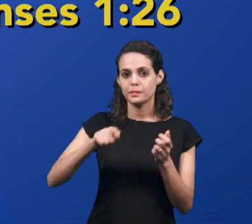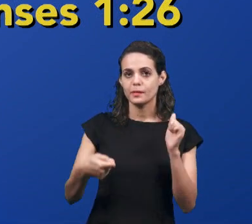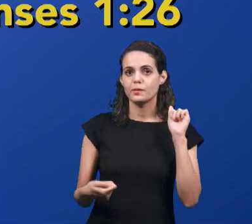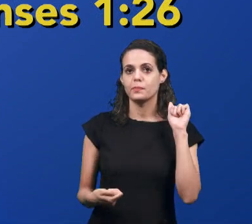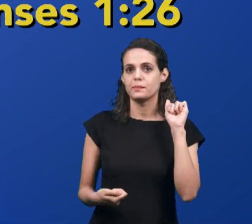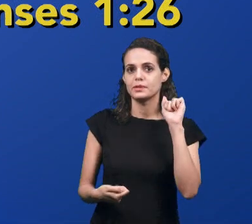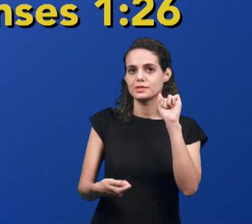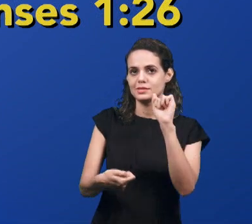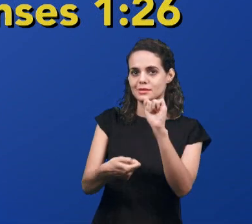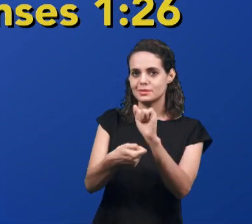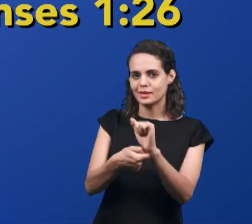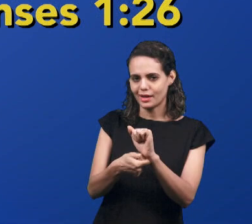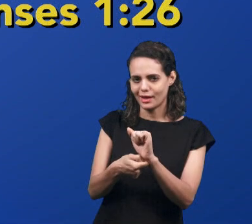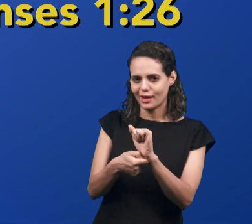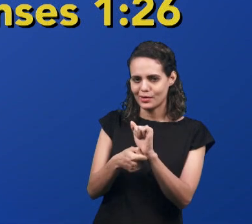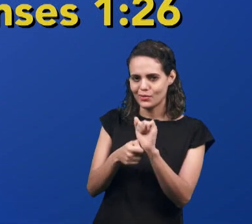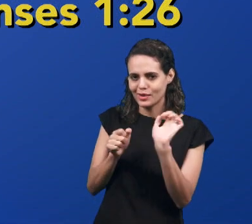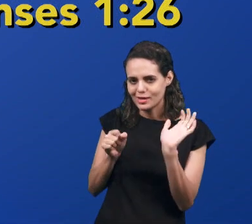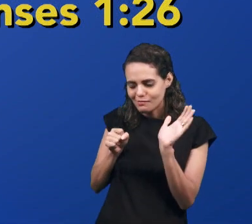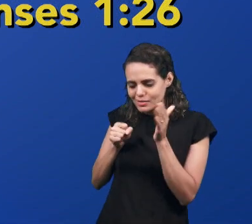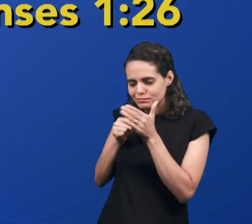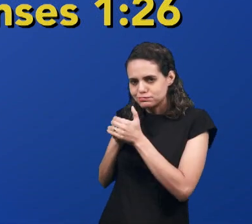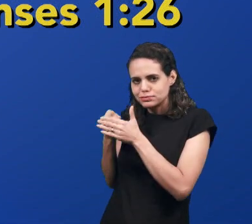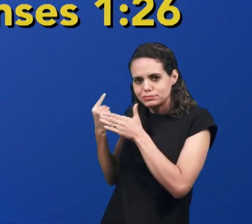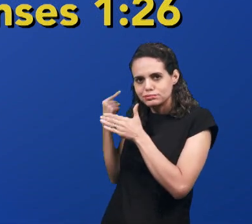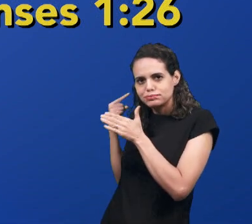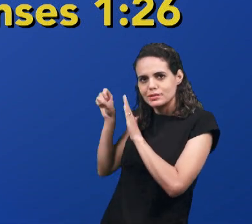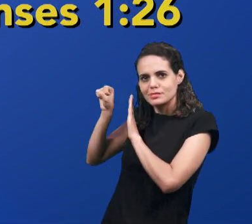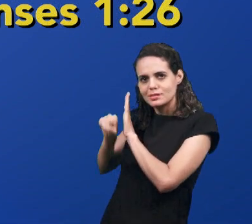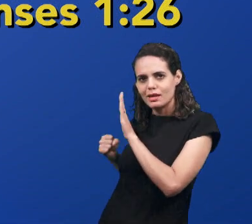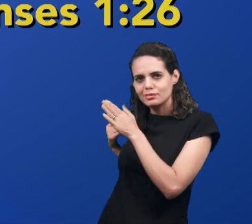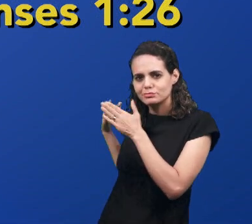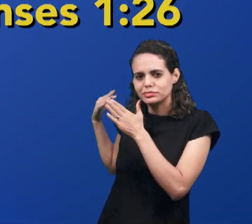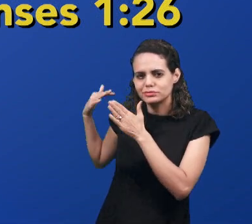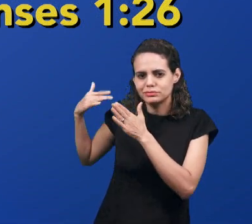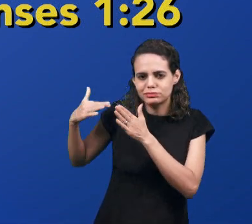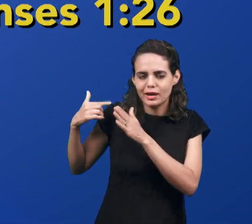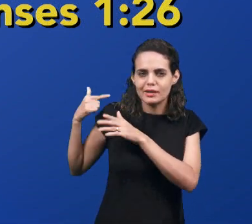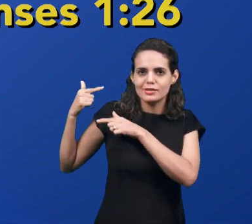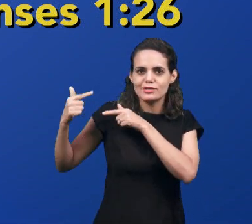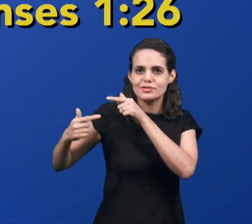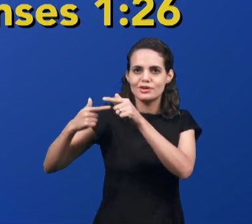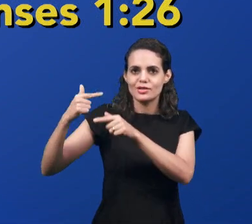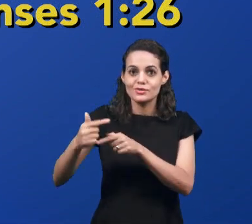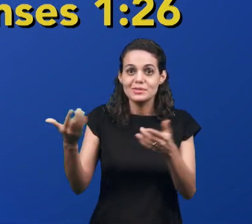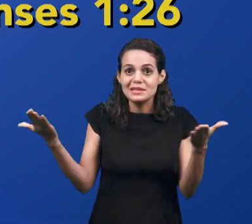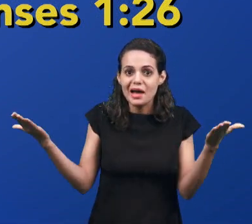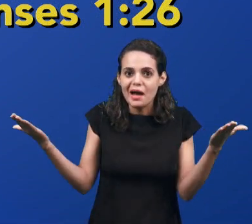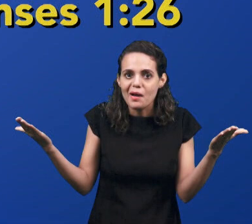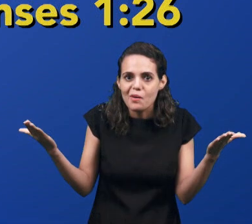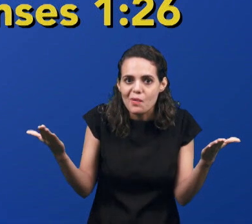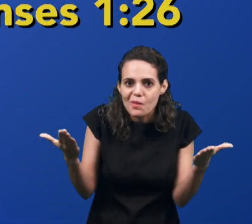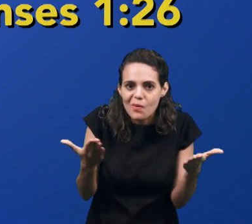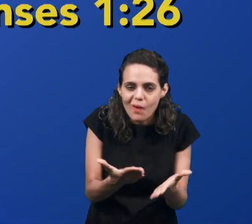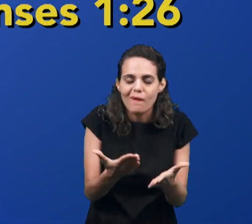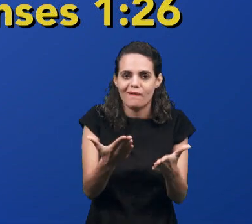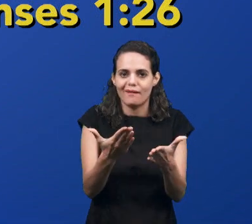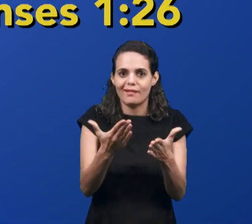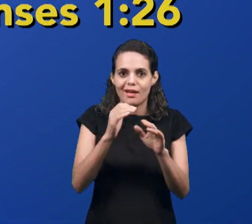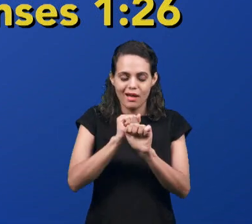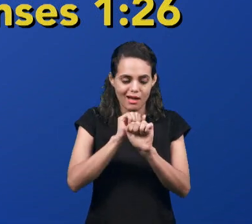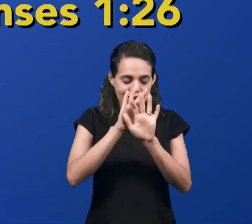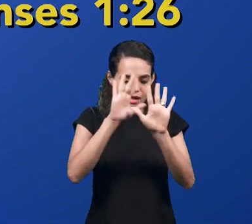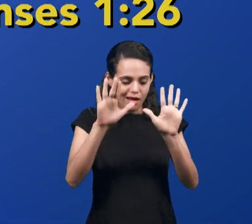tous les siècles et en toutes les générations et que maintenant a été manifesté à ses saints, la paix du